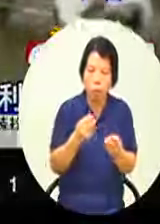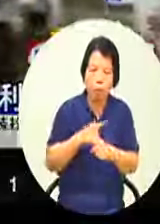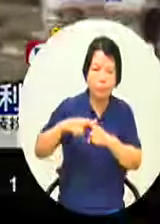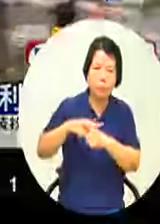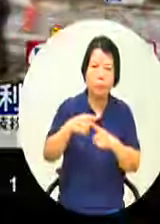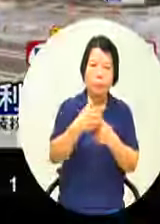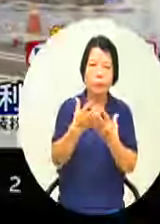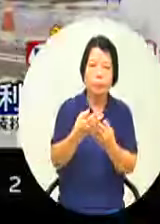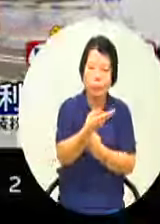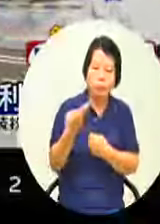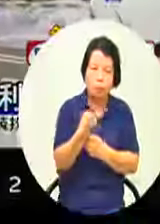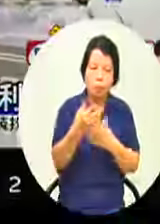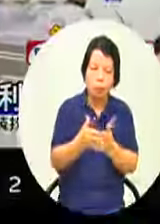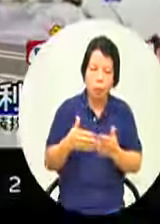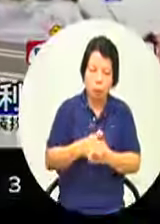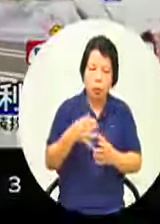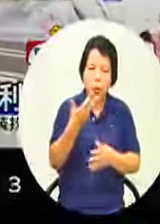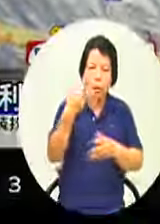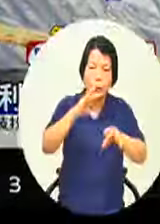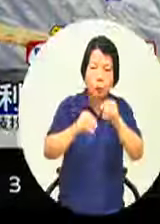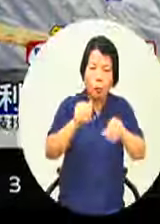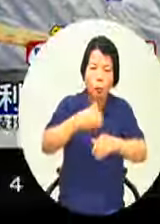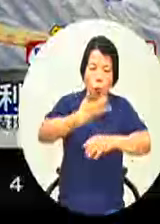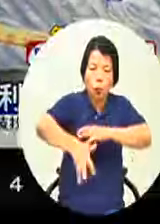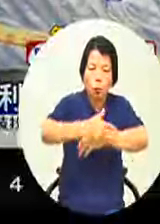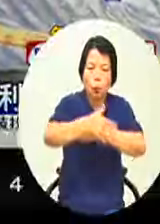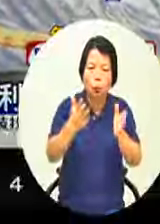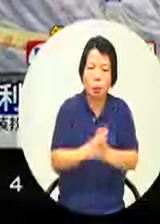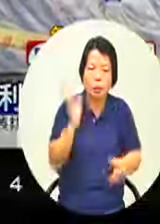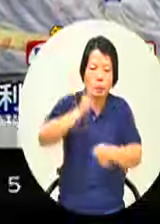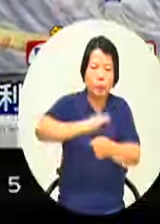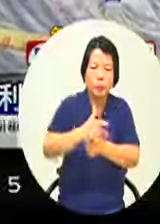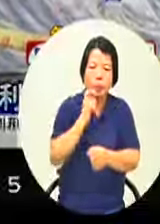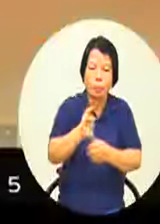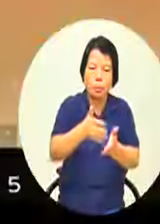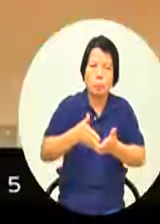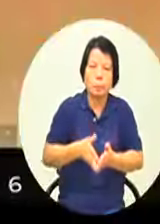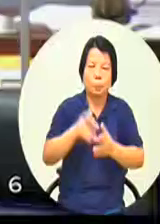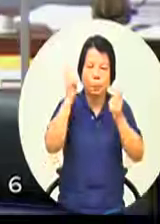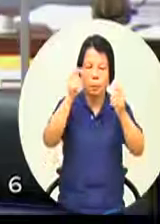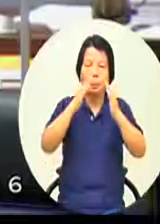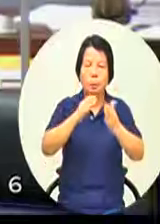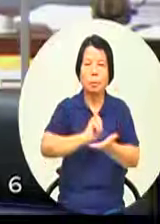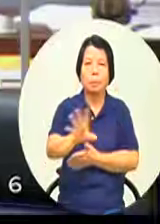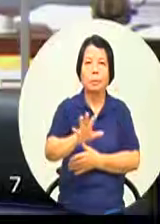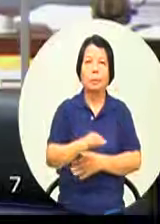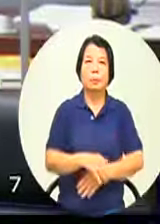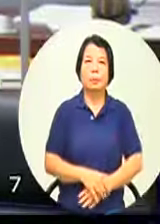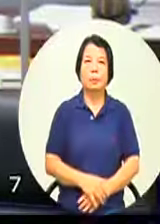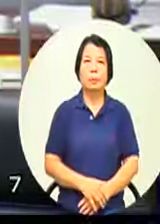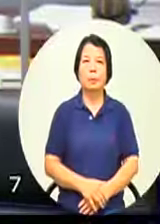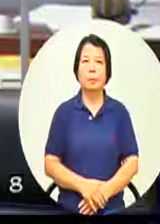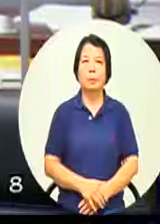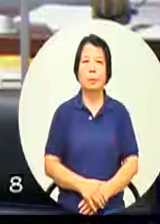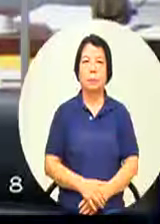砂石是否流失进行补强作业。记者王家庆、王淑红，高雄报。